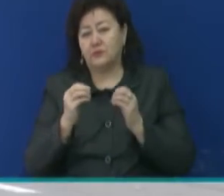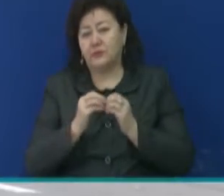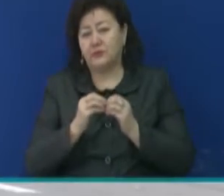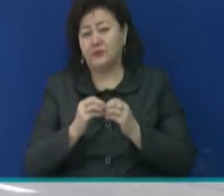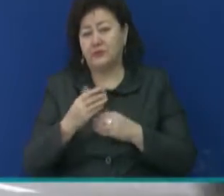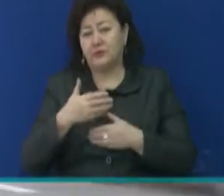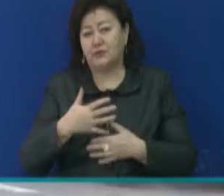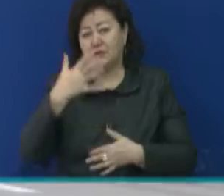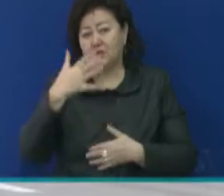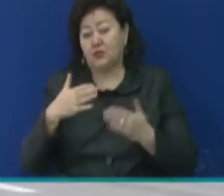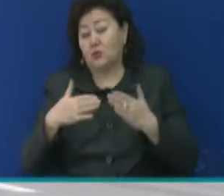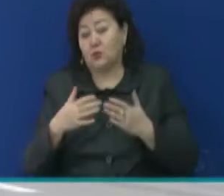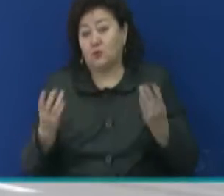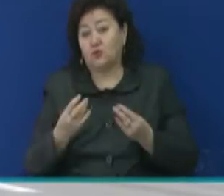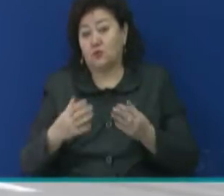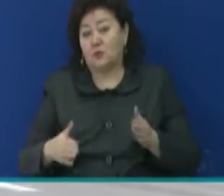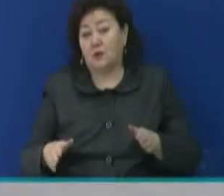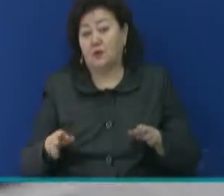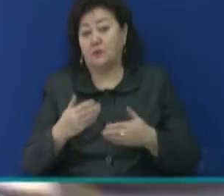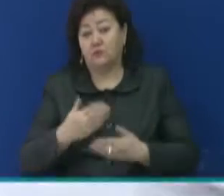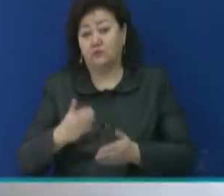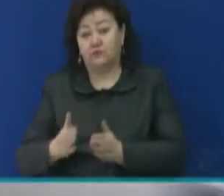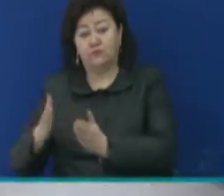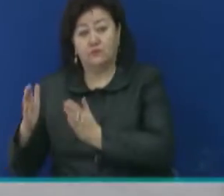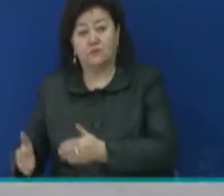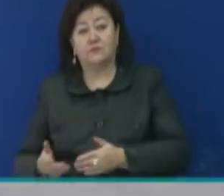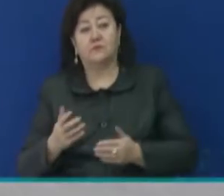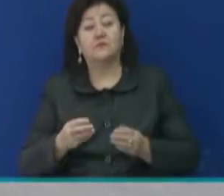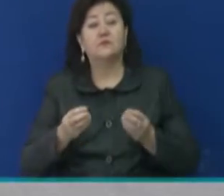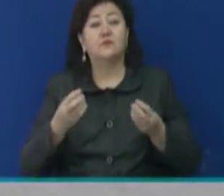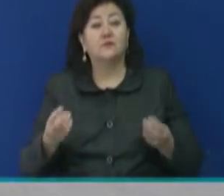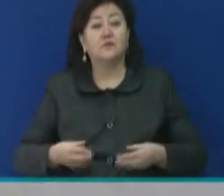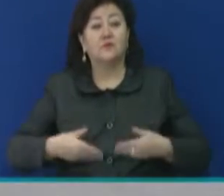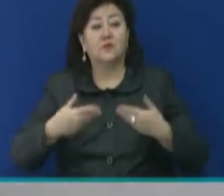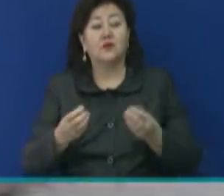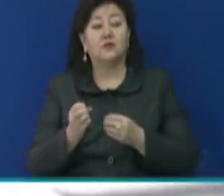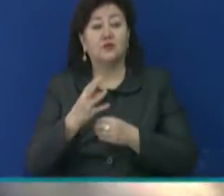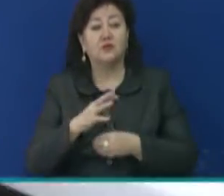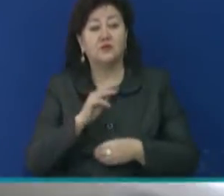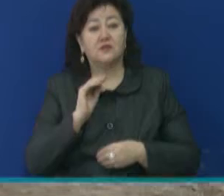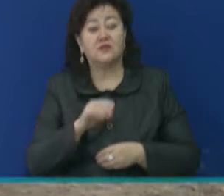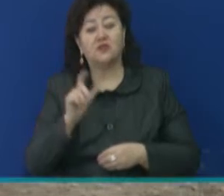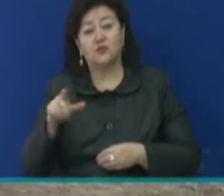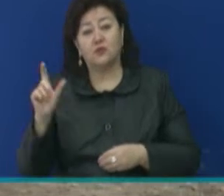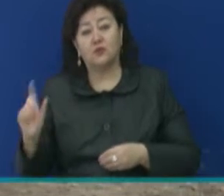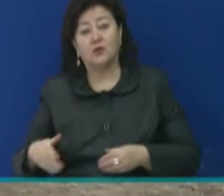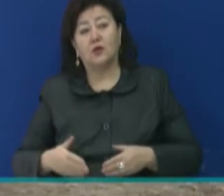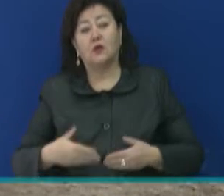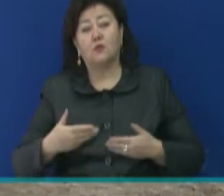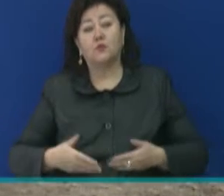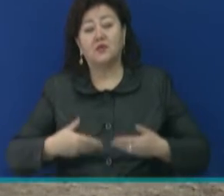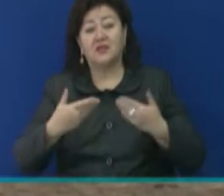в этом году 400-78 очередником планируется предоставить землю для строительства индивидуального жилья в посёлках